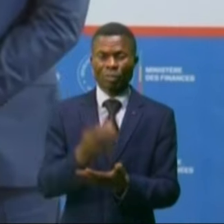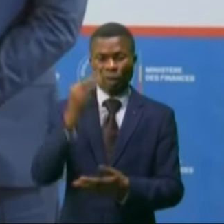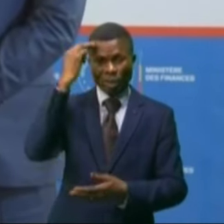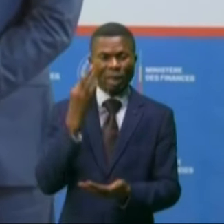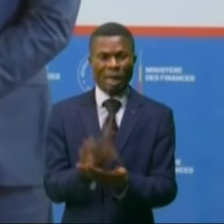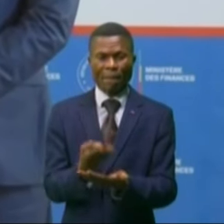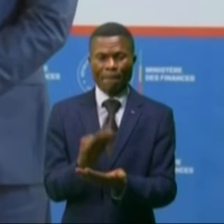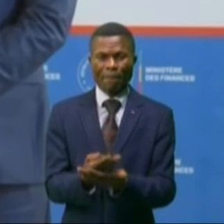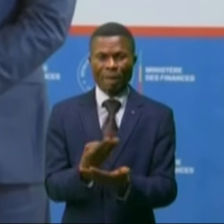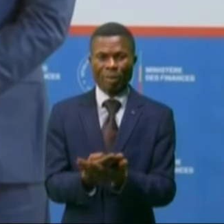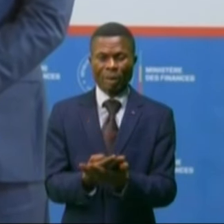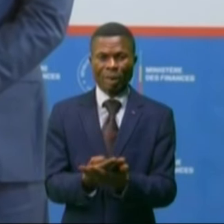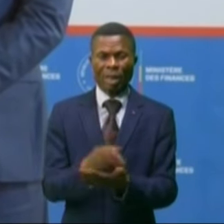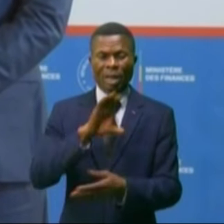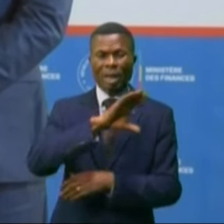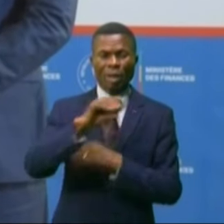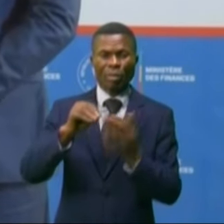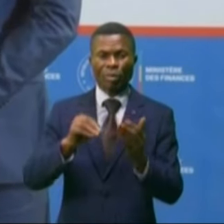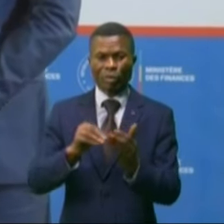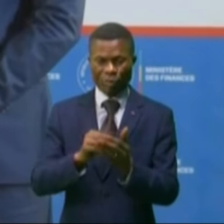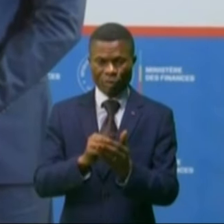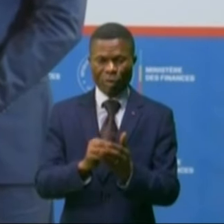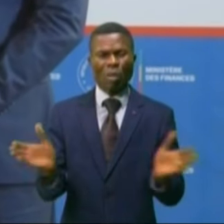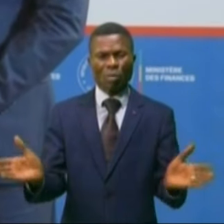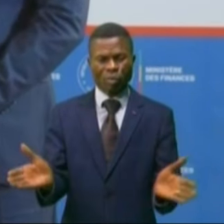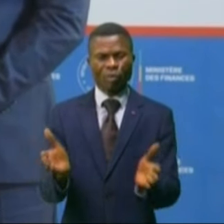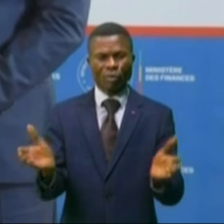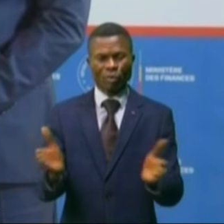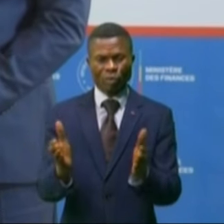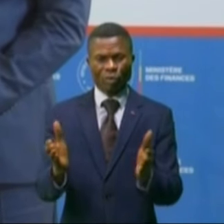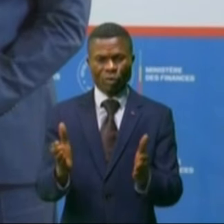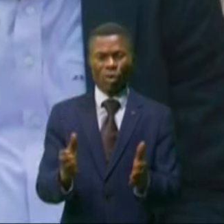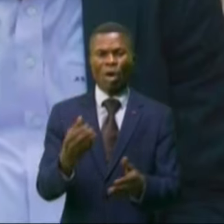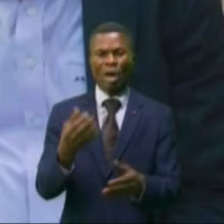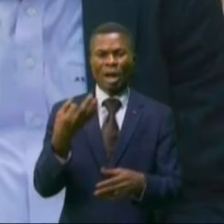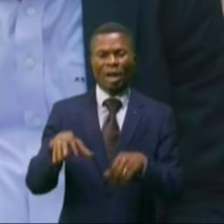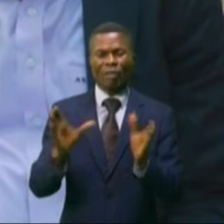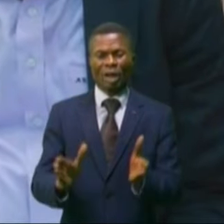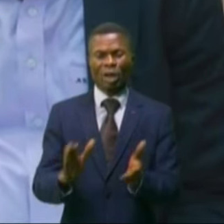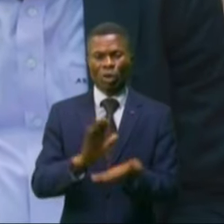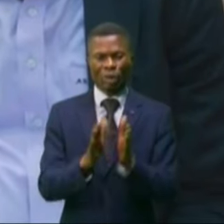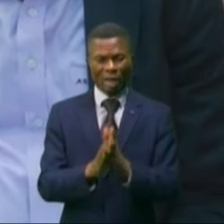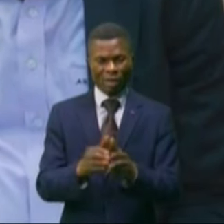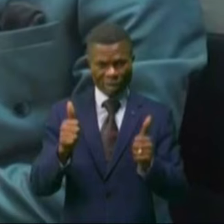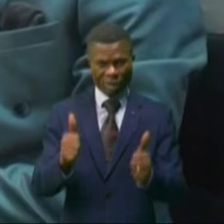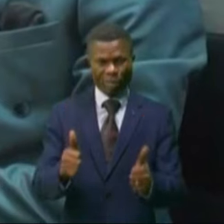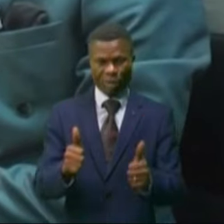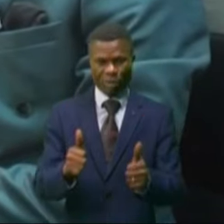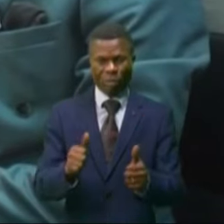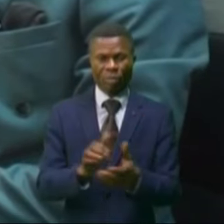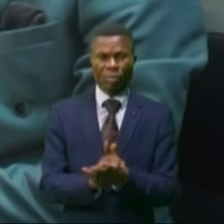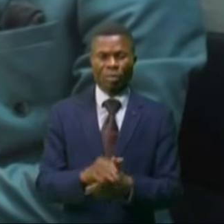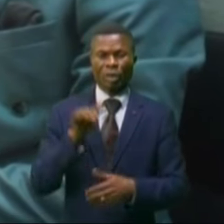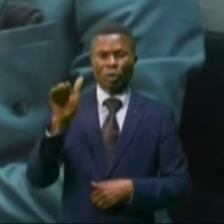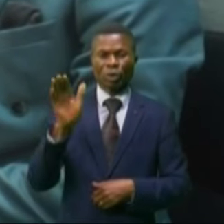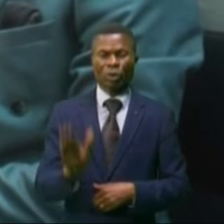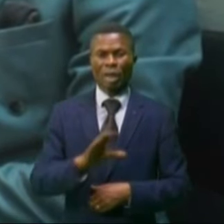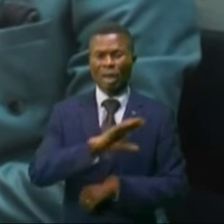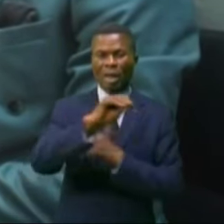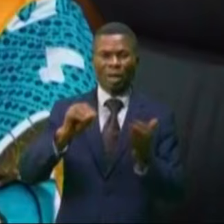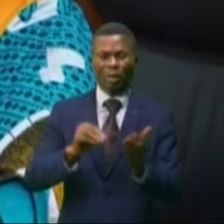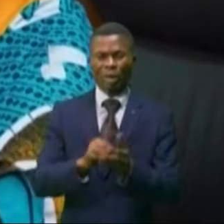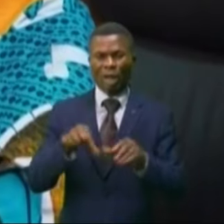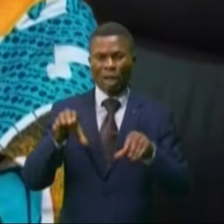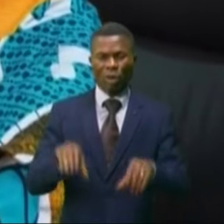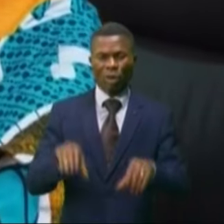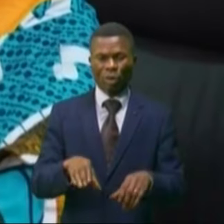Banque centrale vont prendre pour renforcer la stabilité macroéconomique. Alain Difumba, directeur de la Banque centrale du Congo,